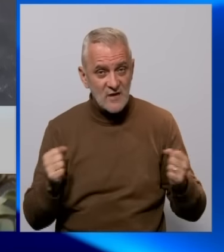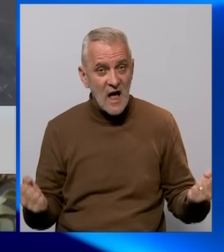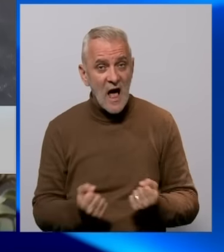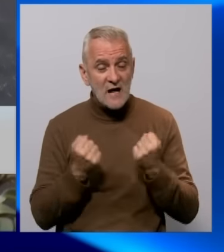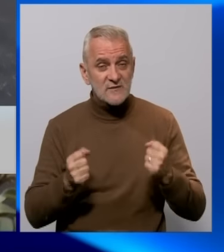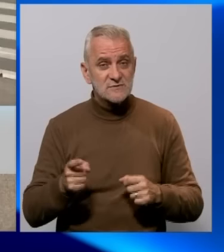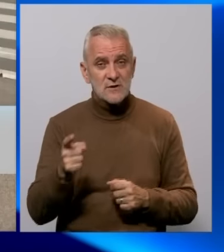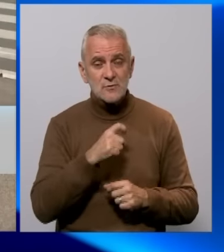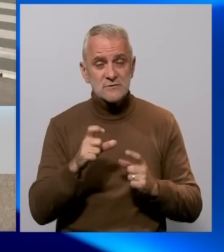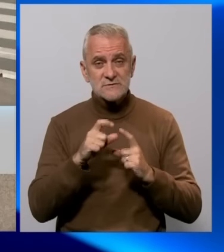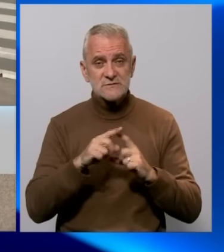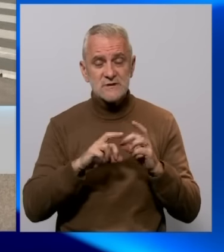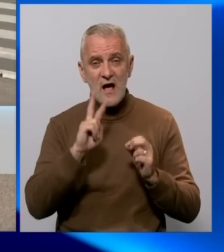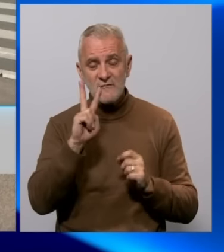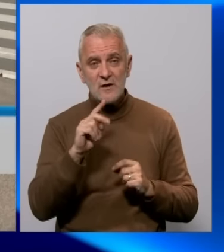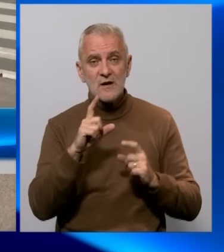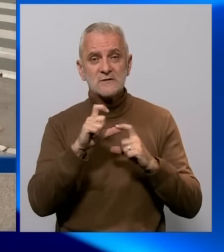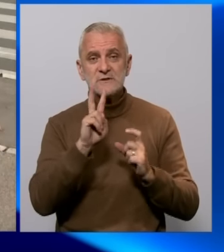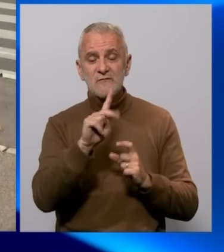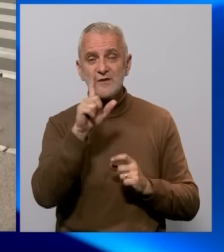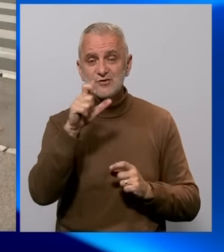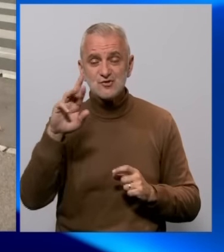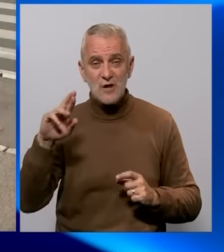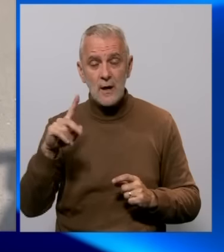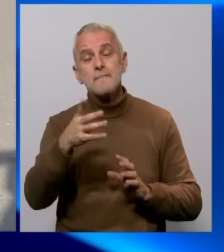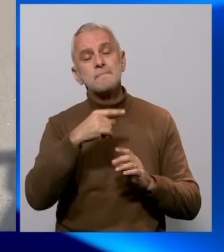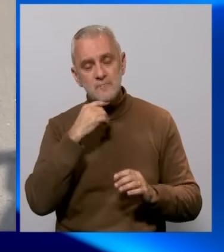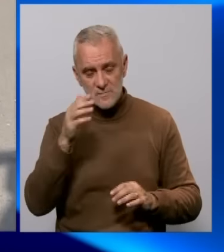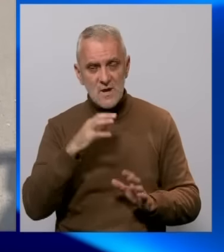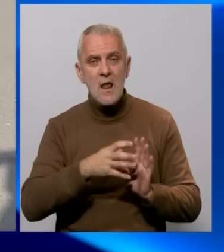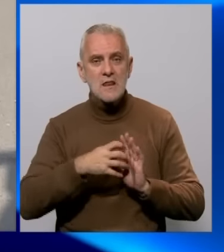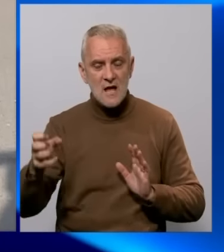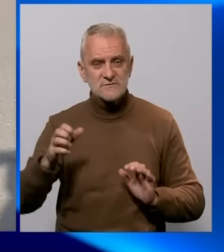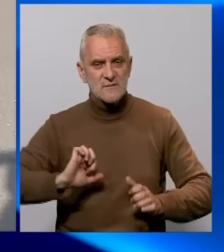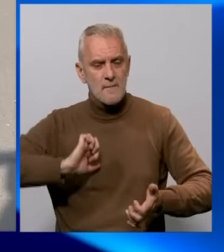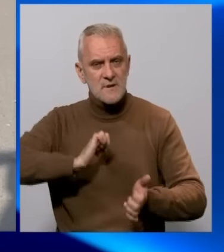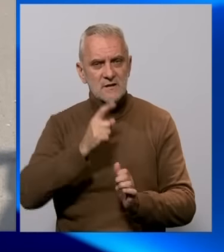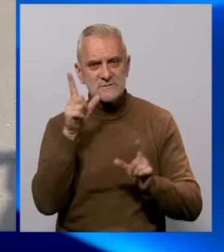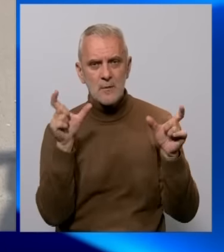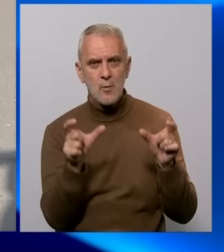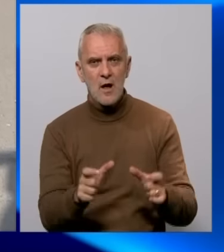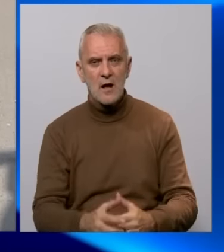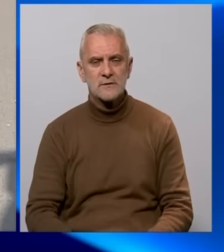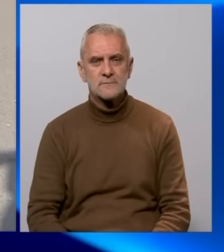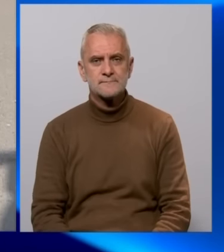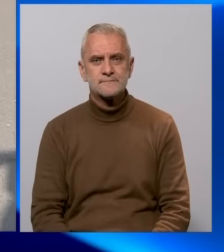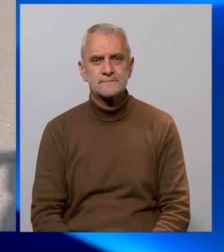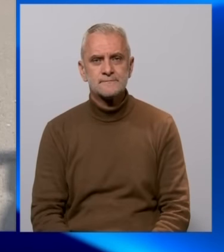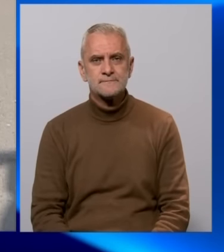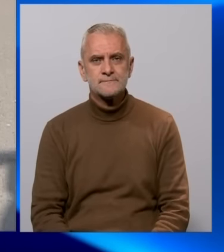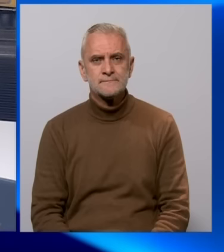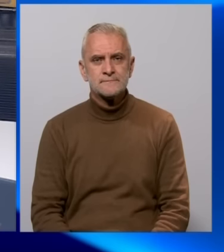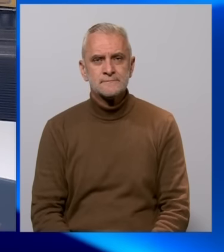iz organizacija Stav i sviće najavljuju da će nastaviti s pritiskom i blokadama.